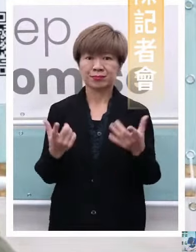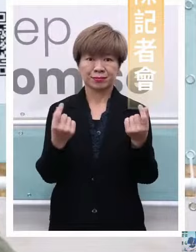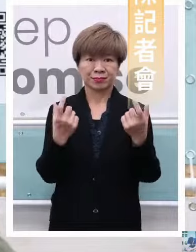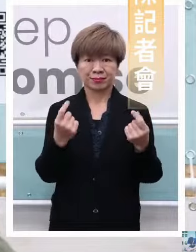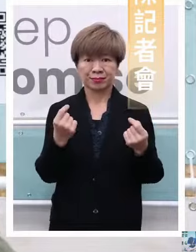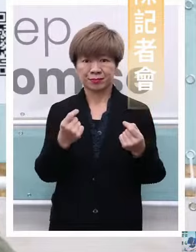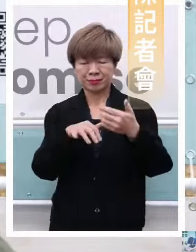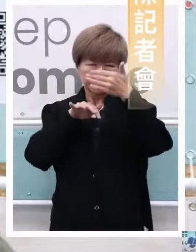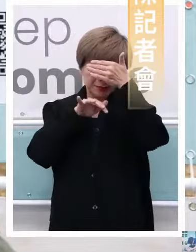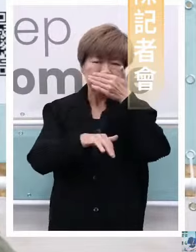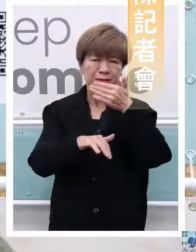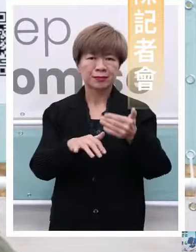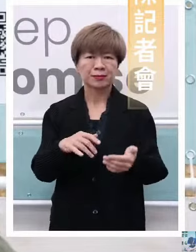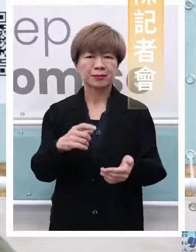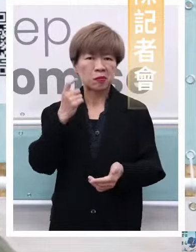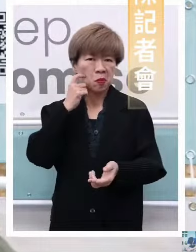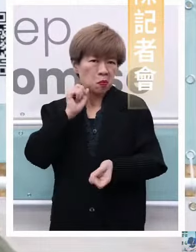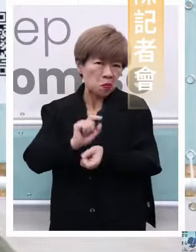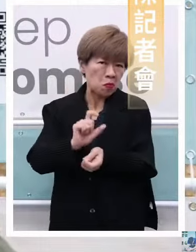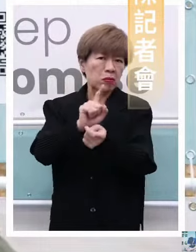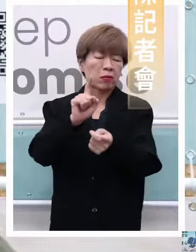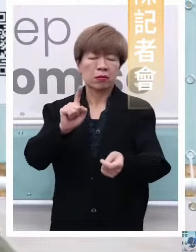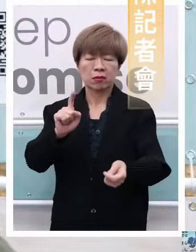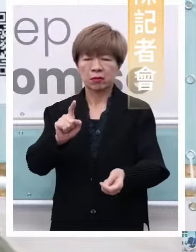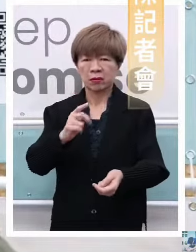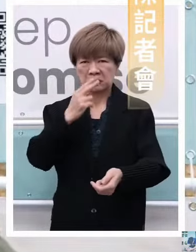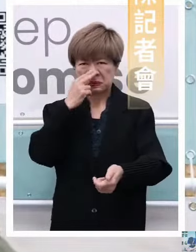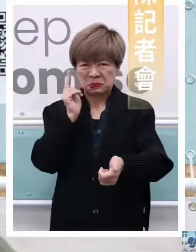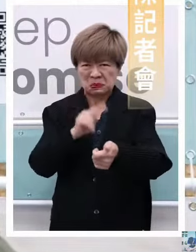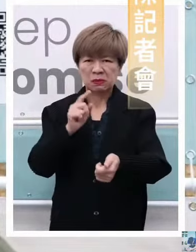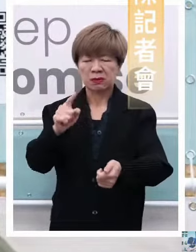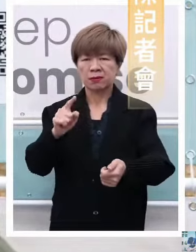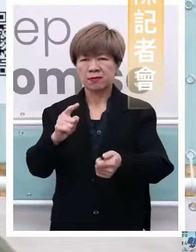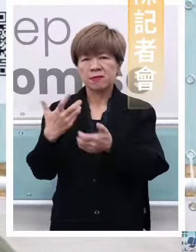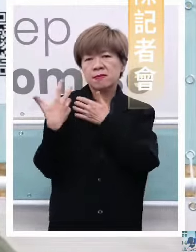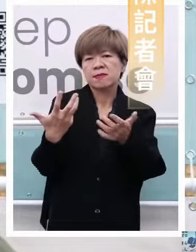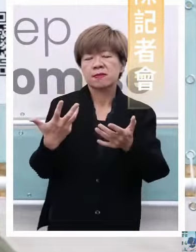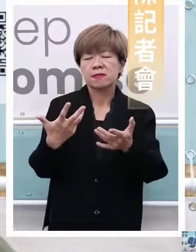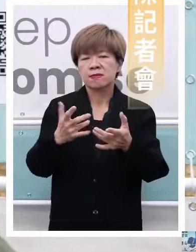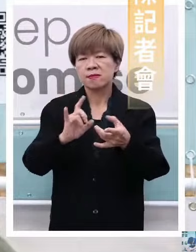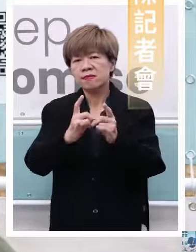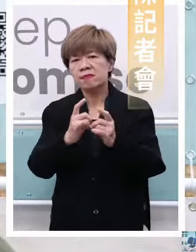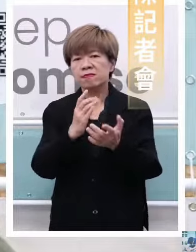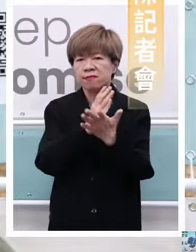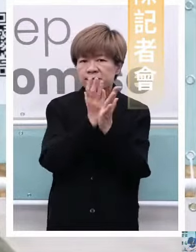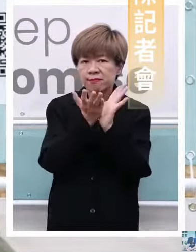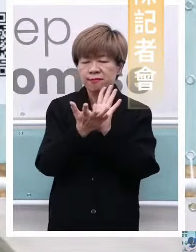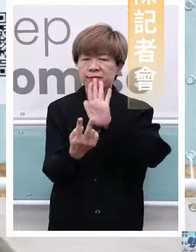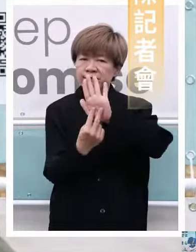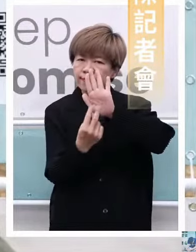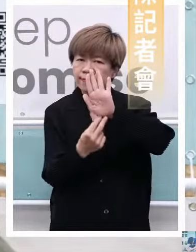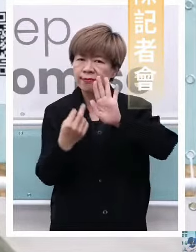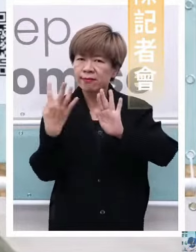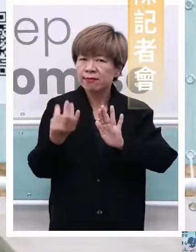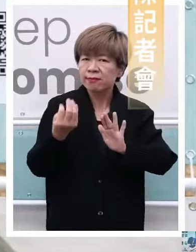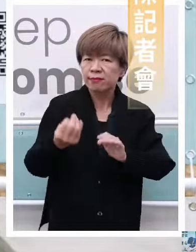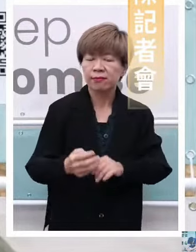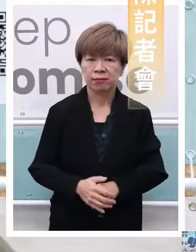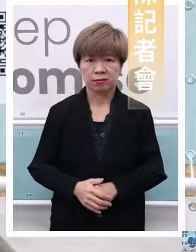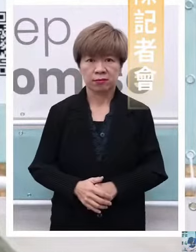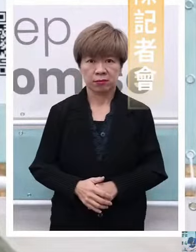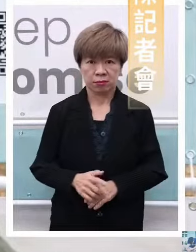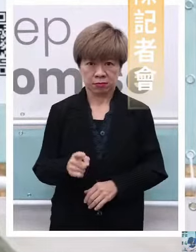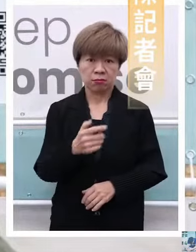况，所谓的不实的指控或者是恶意的栽赃或者是任何的种类任何的说法，我想大家都可以去解